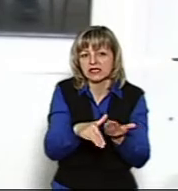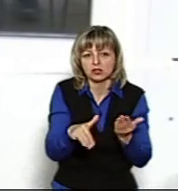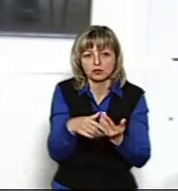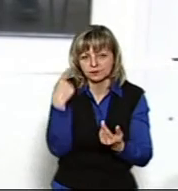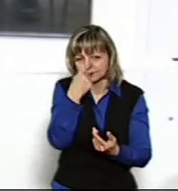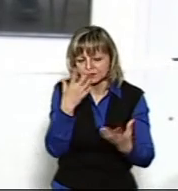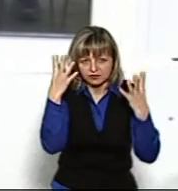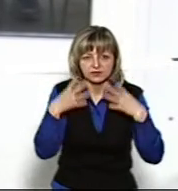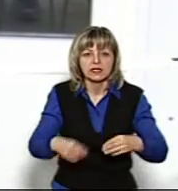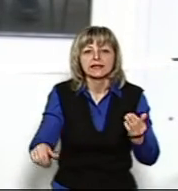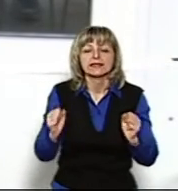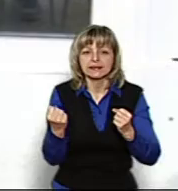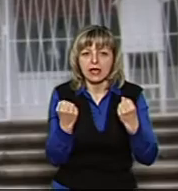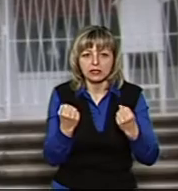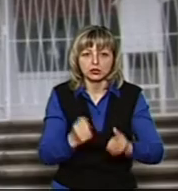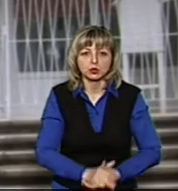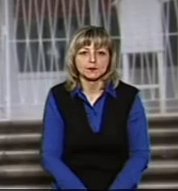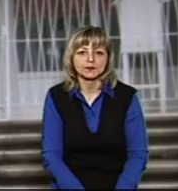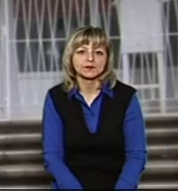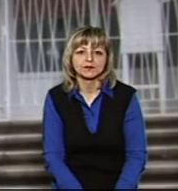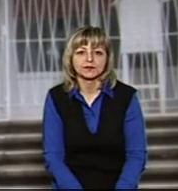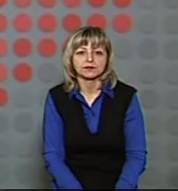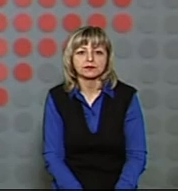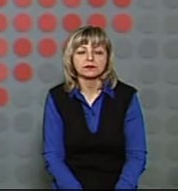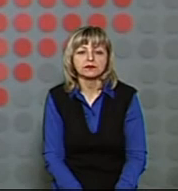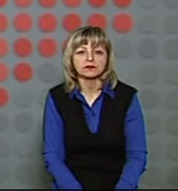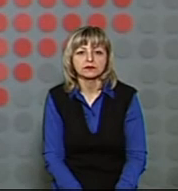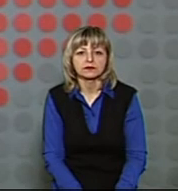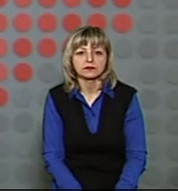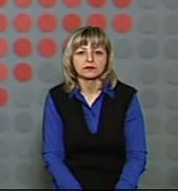захисту. Анна Глущук, Петро Потієвський. Новини на Суспільному. Волинь.